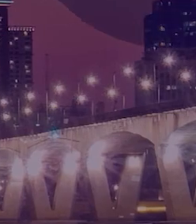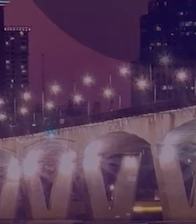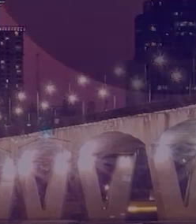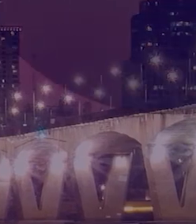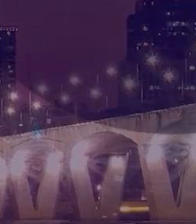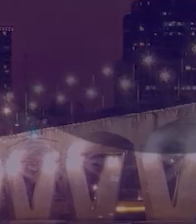말했습니다